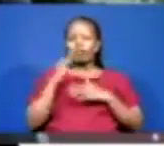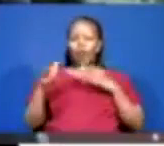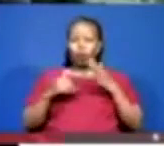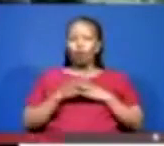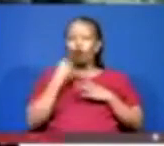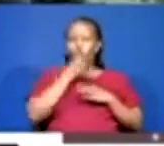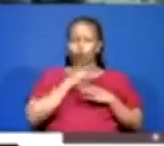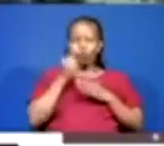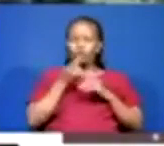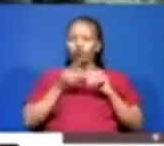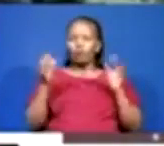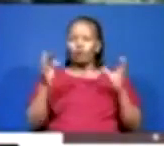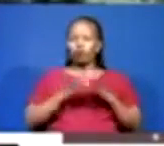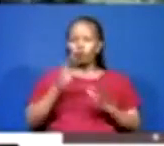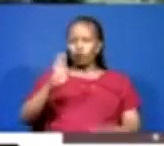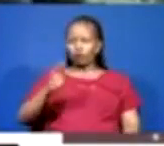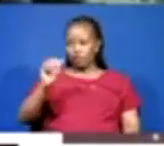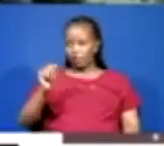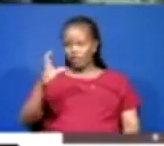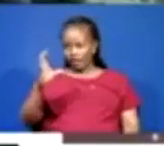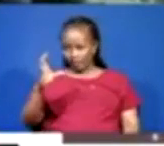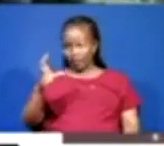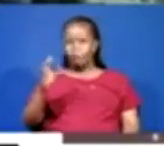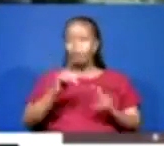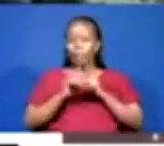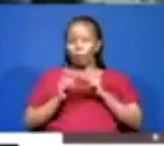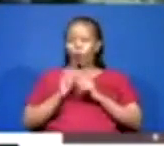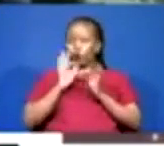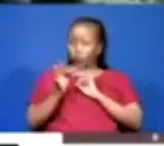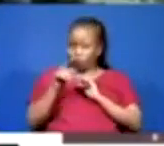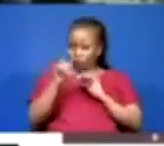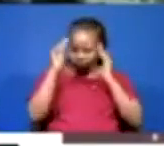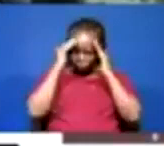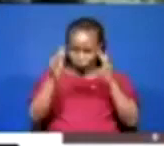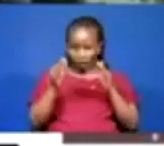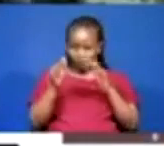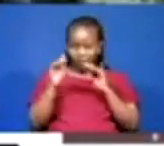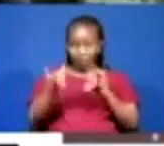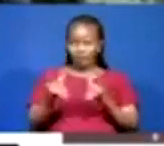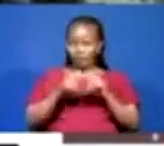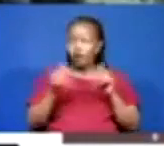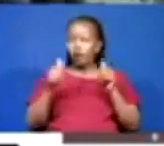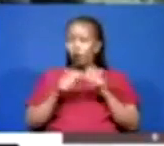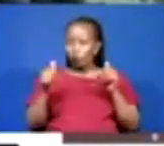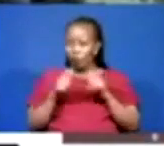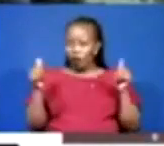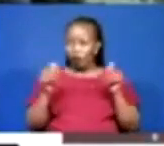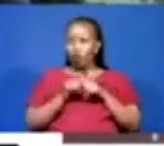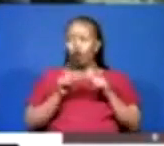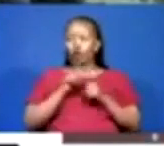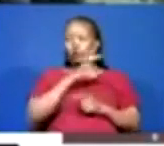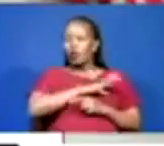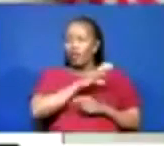Mashariki. Tunaelewana? Na mkiwa na nidhamu ya juu ambayo inajulikana, nafikiria hakuna